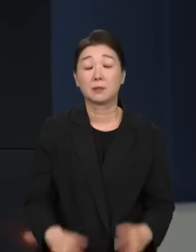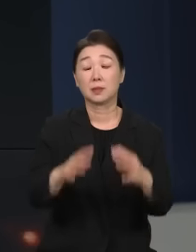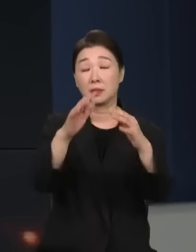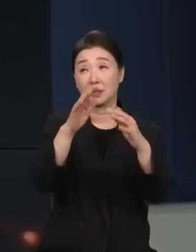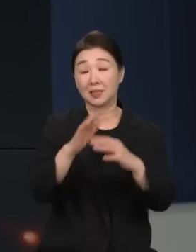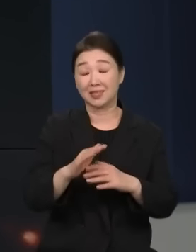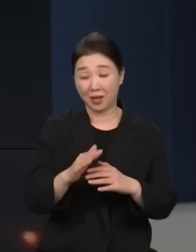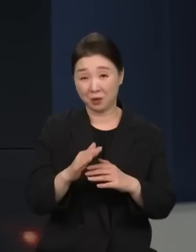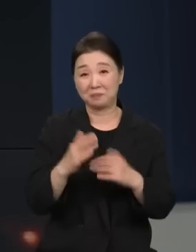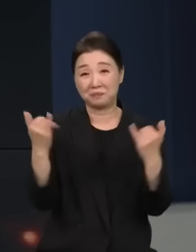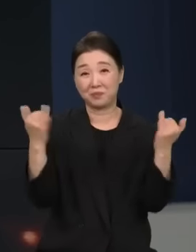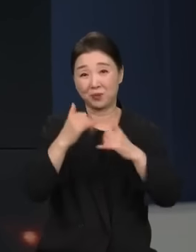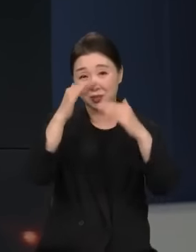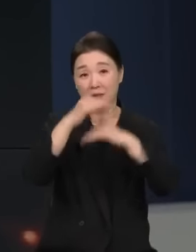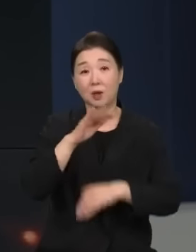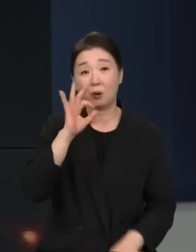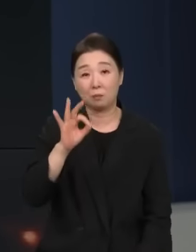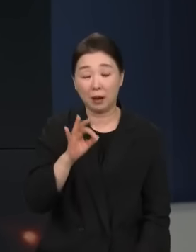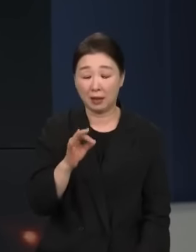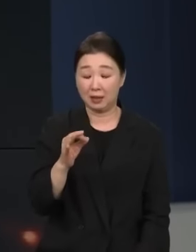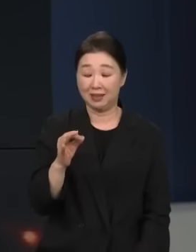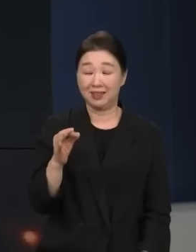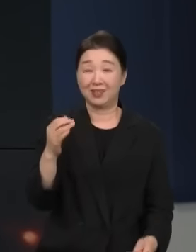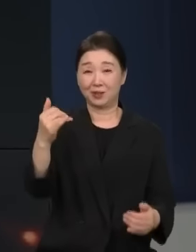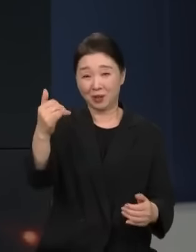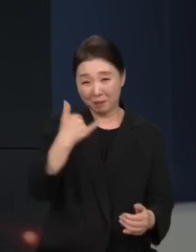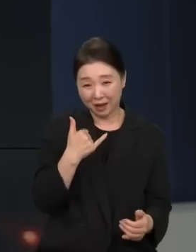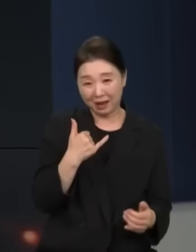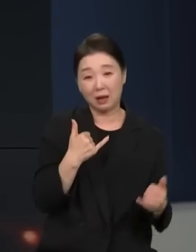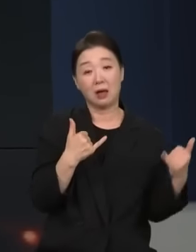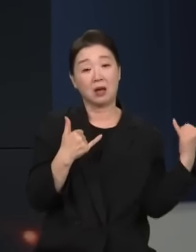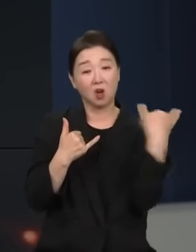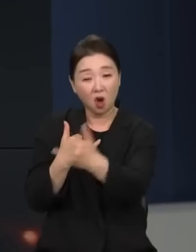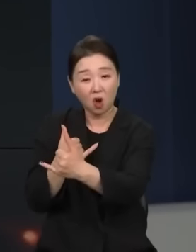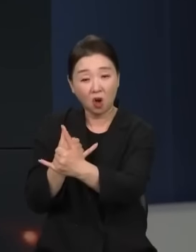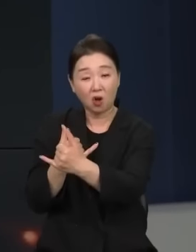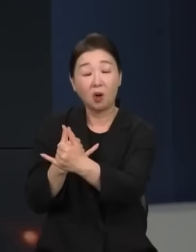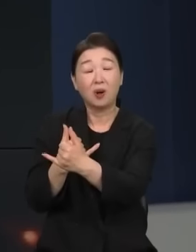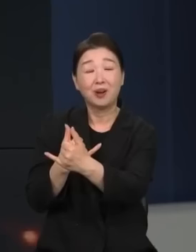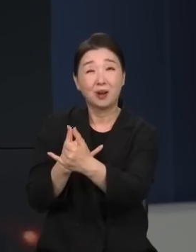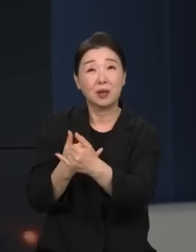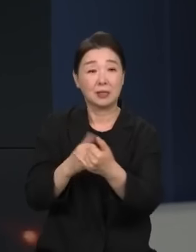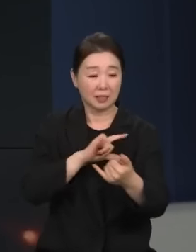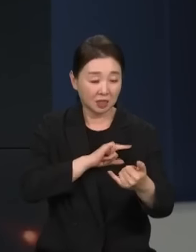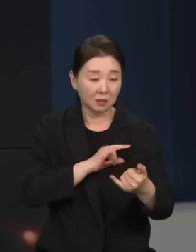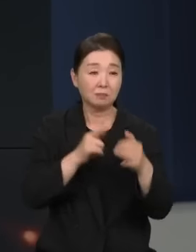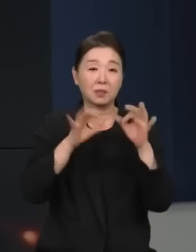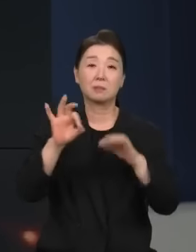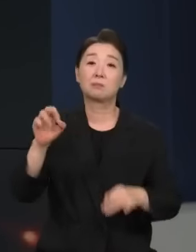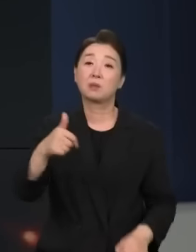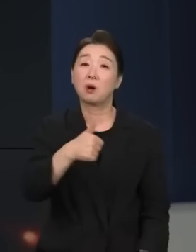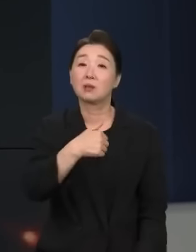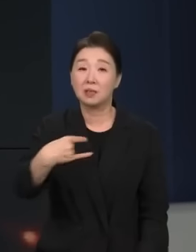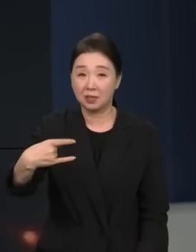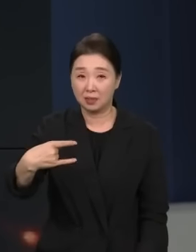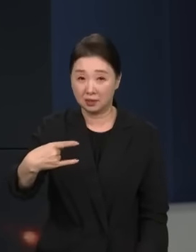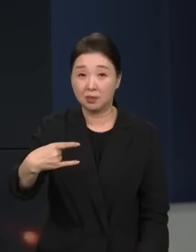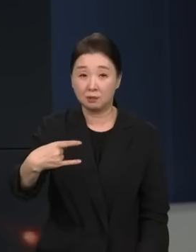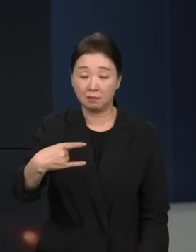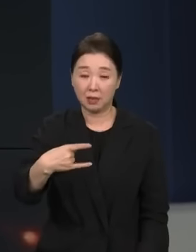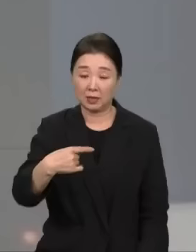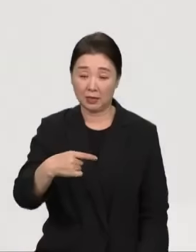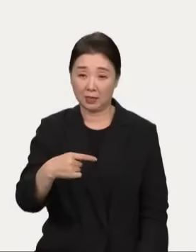통신 기록을 보면요 전화를 받은 수신자 또는 전화를 건 발신자 모두 김건희 여사로 특정이 되 있고 여기에 적힌